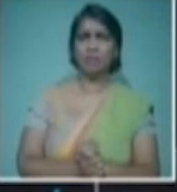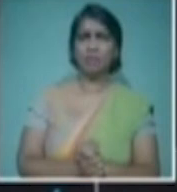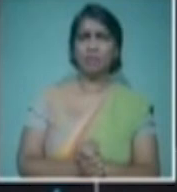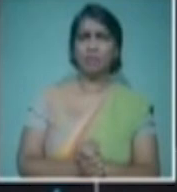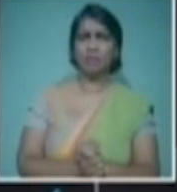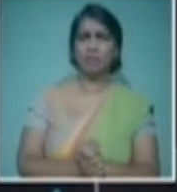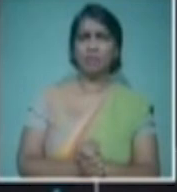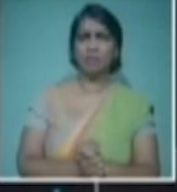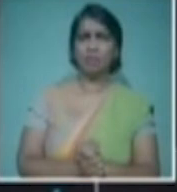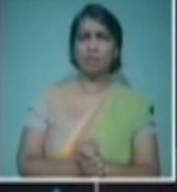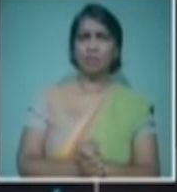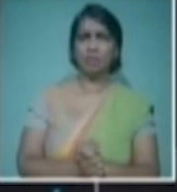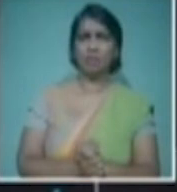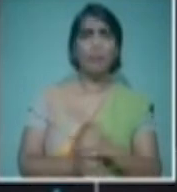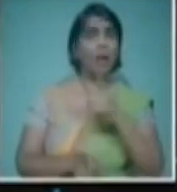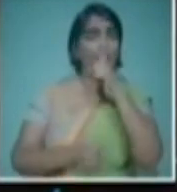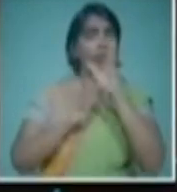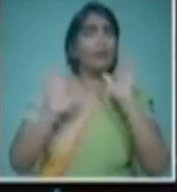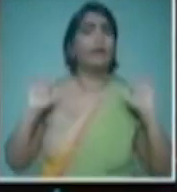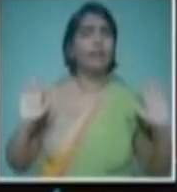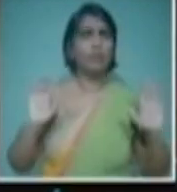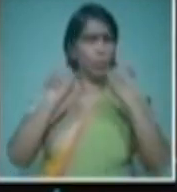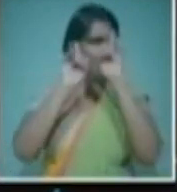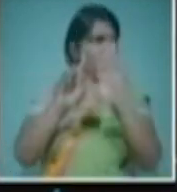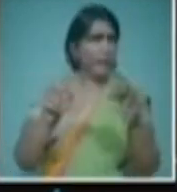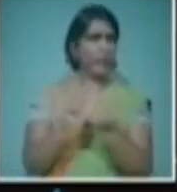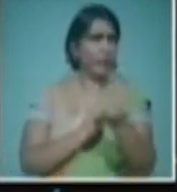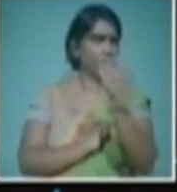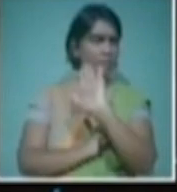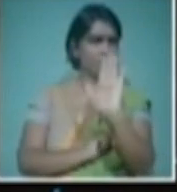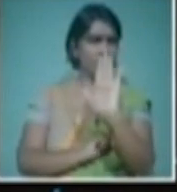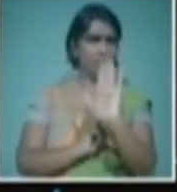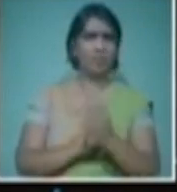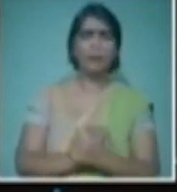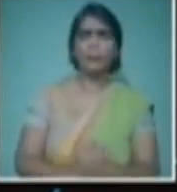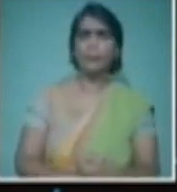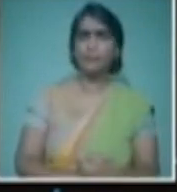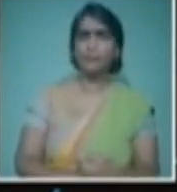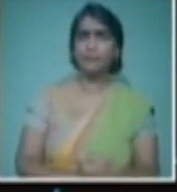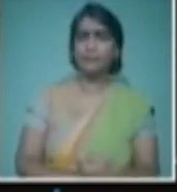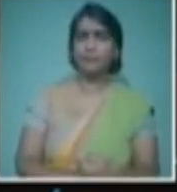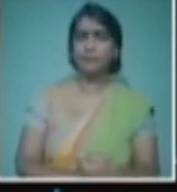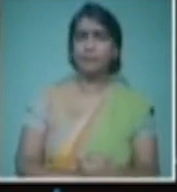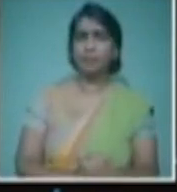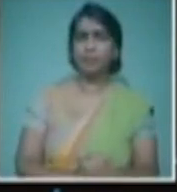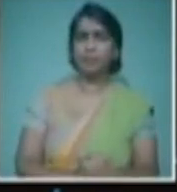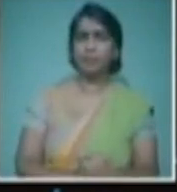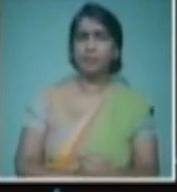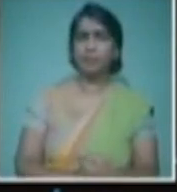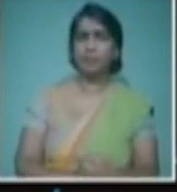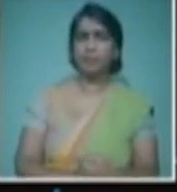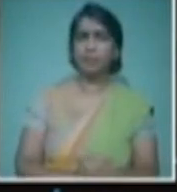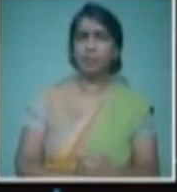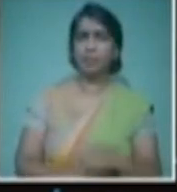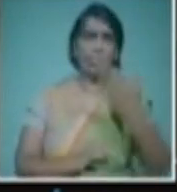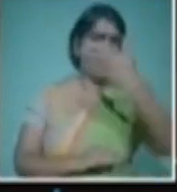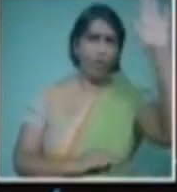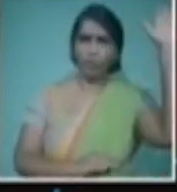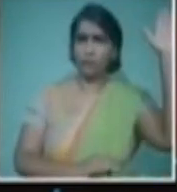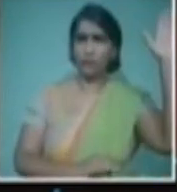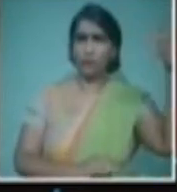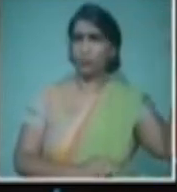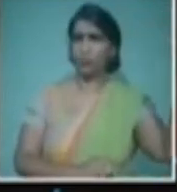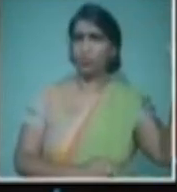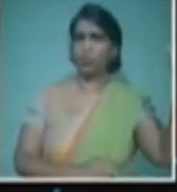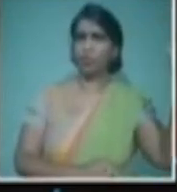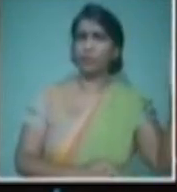මේ සභාව කතා කරන මිසක් චමින්ද විජේසිංහ මහත්මයා කරුණා කළ සභාවෙන් එළියට යන්න සභාවෙන්